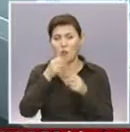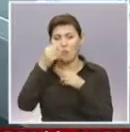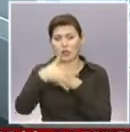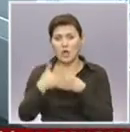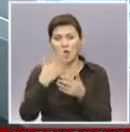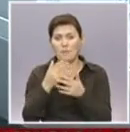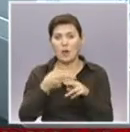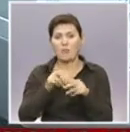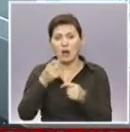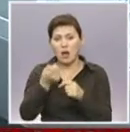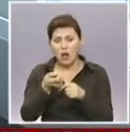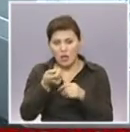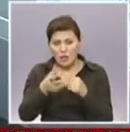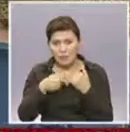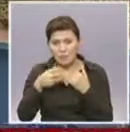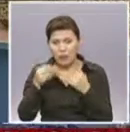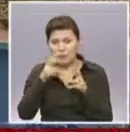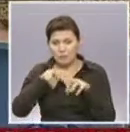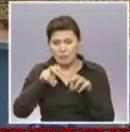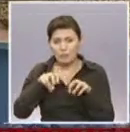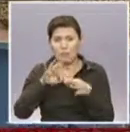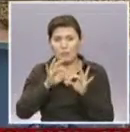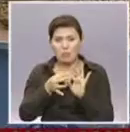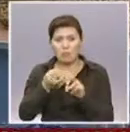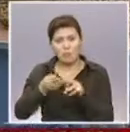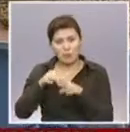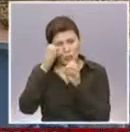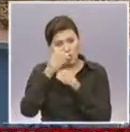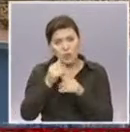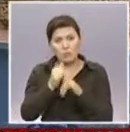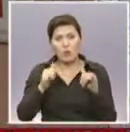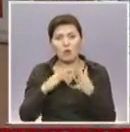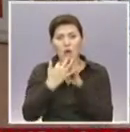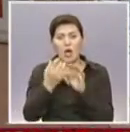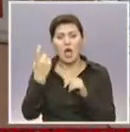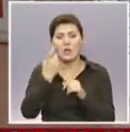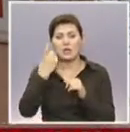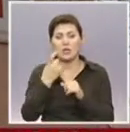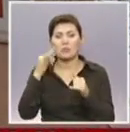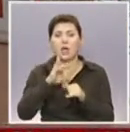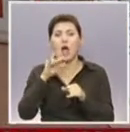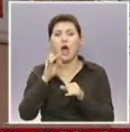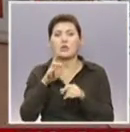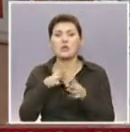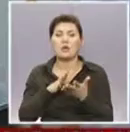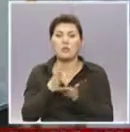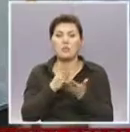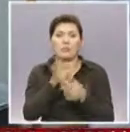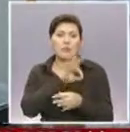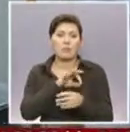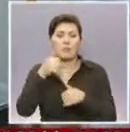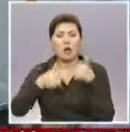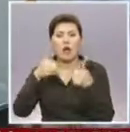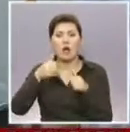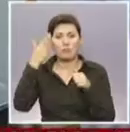Олар топырақтың құнарлығын зерттейді екен. Сонымен қатар еліміздің ауыл шаруашылығын дамытуға, ел экономикасындағы аграрлық саланың тиімділігі мен